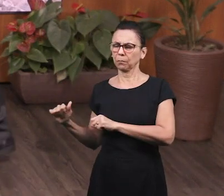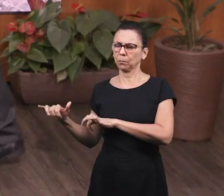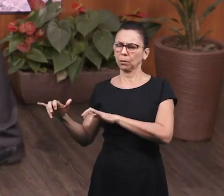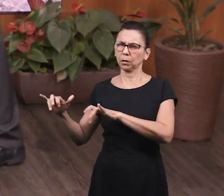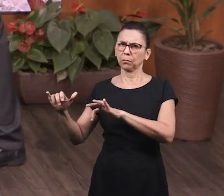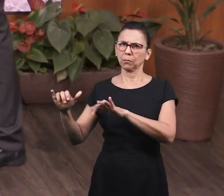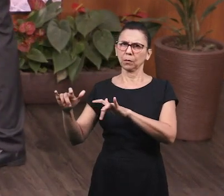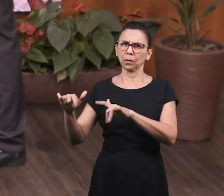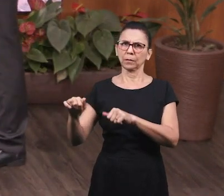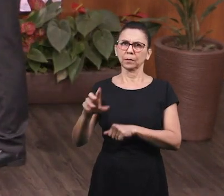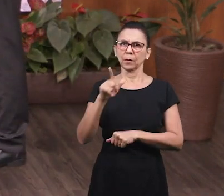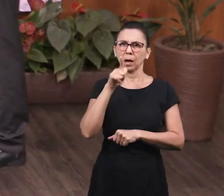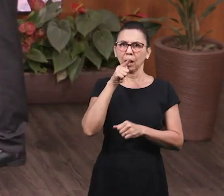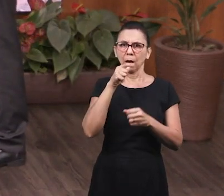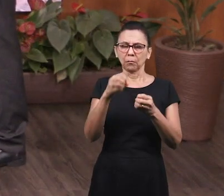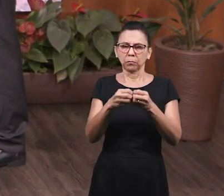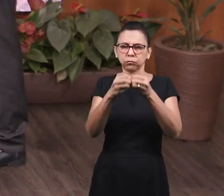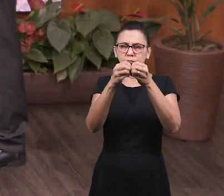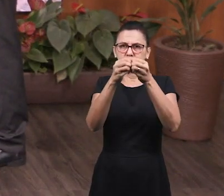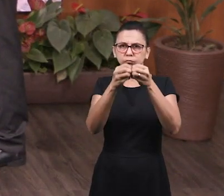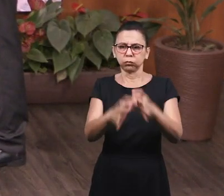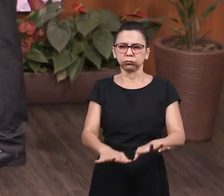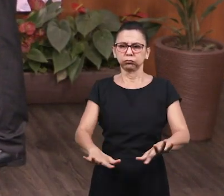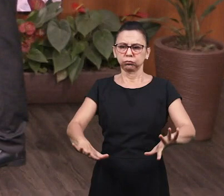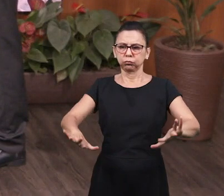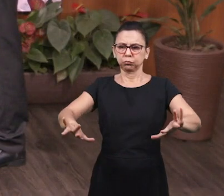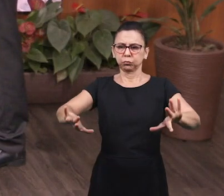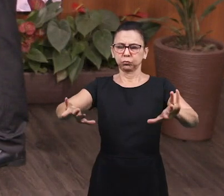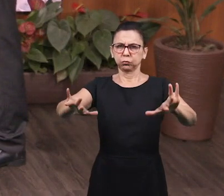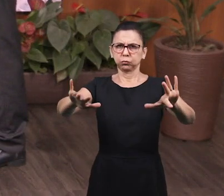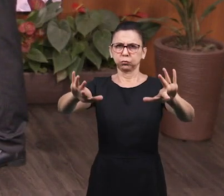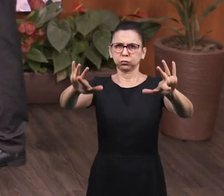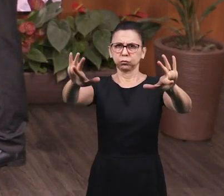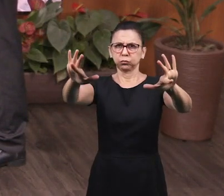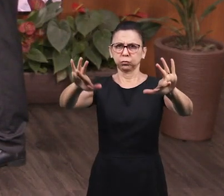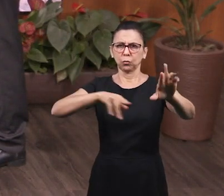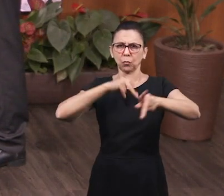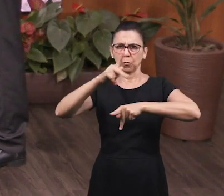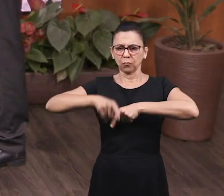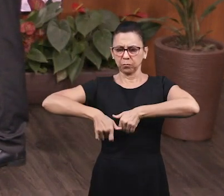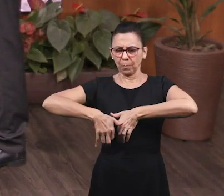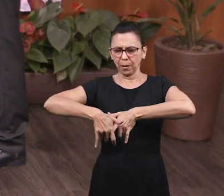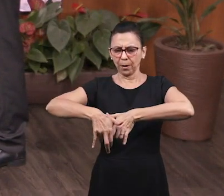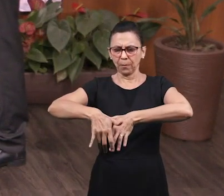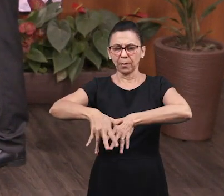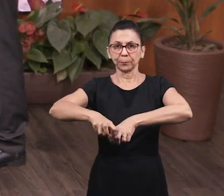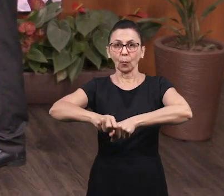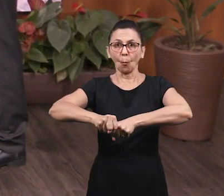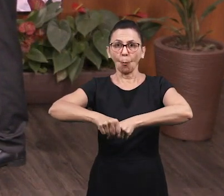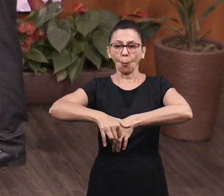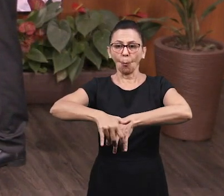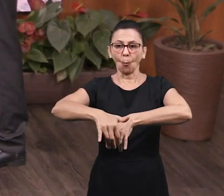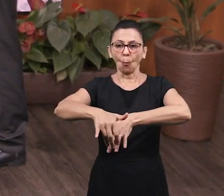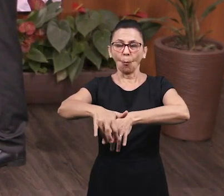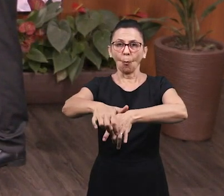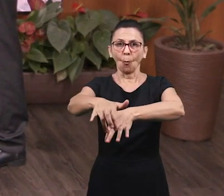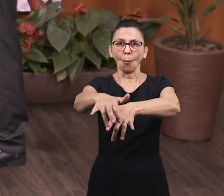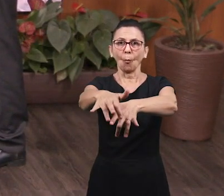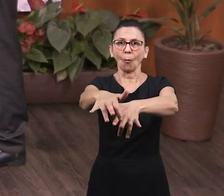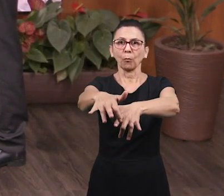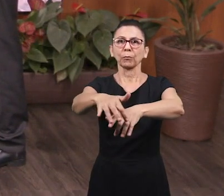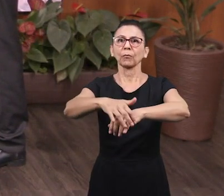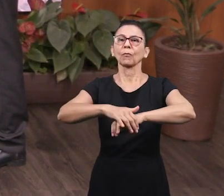glorieux par la mer Rouge. La mer Rouge s'est ouverte, ils ont traversé à pied sec. De l'autre